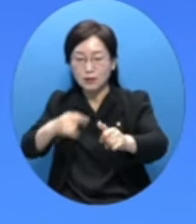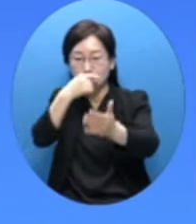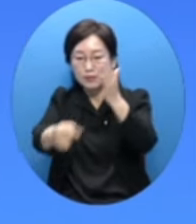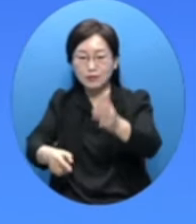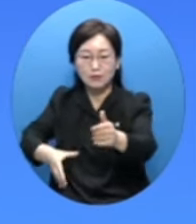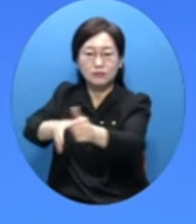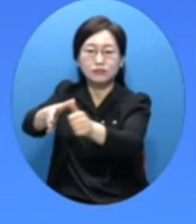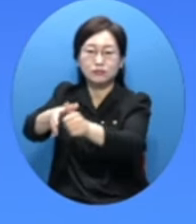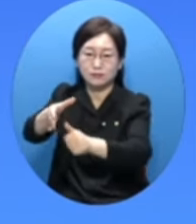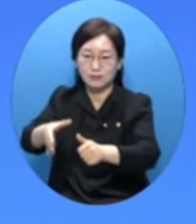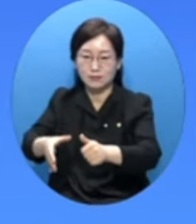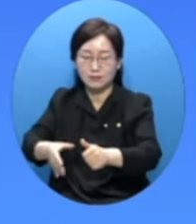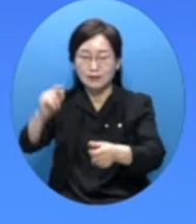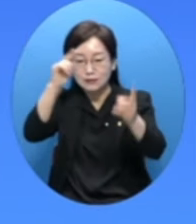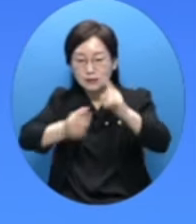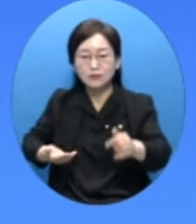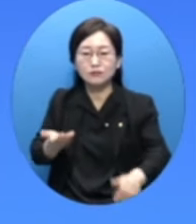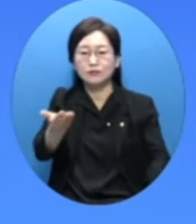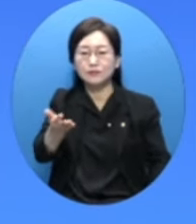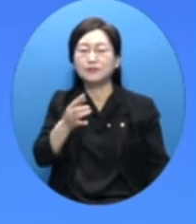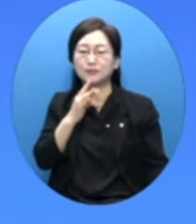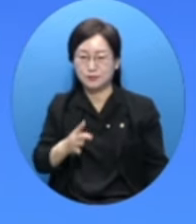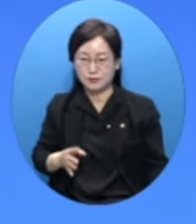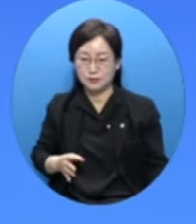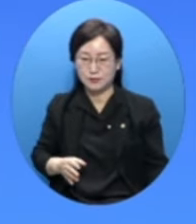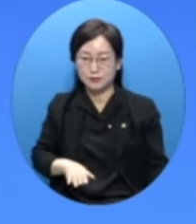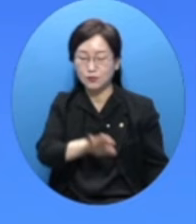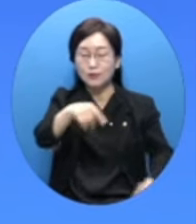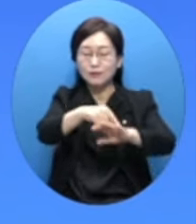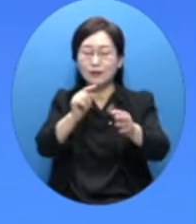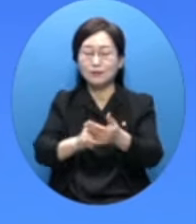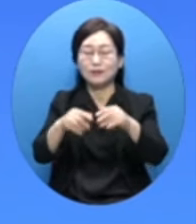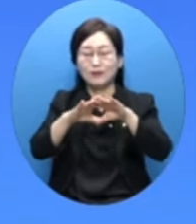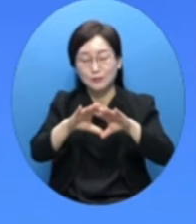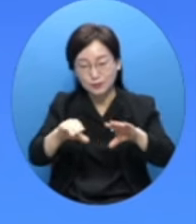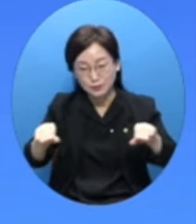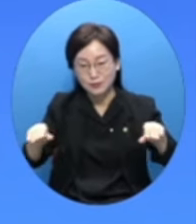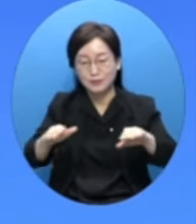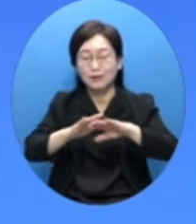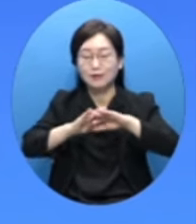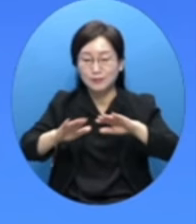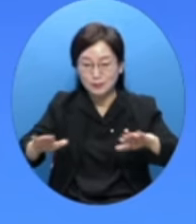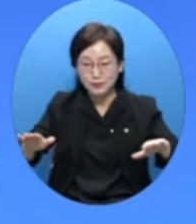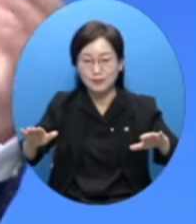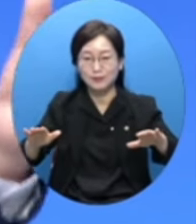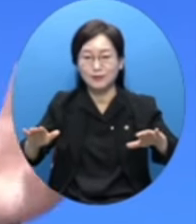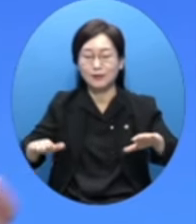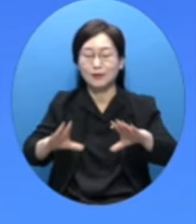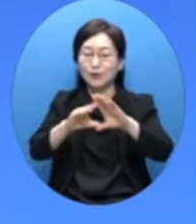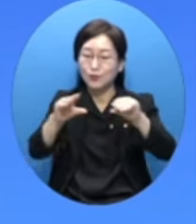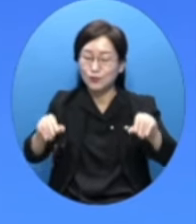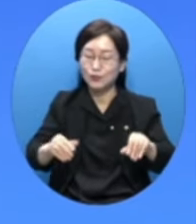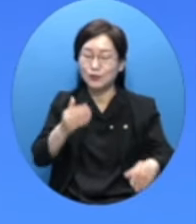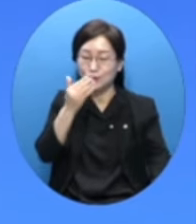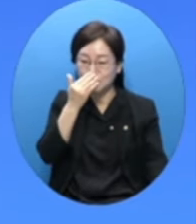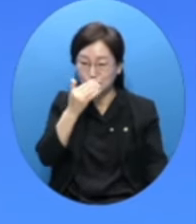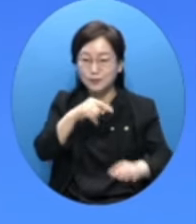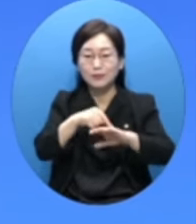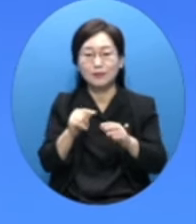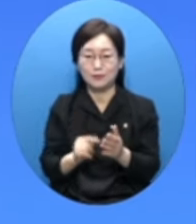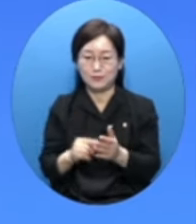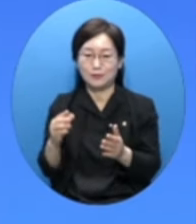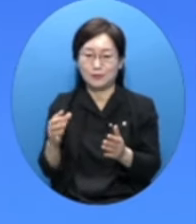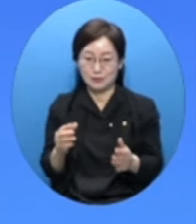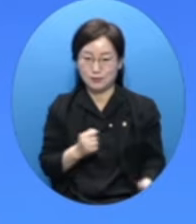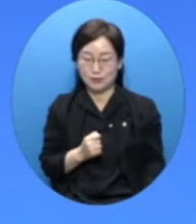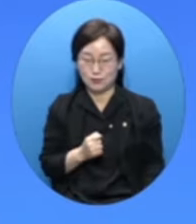입히고 상처를 주게 되는 것입니다. 우리 마음이 풀어지고 우리 마음이 녹아져서 온유와 겸손으로 우리